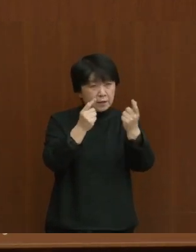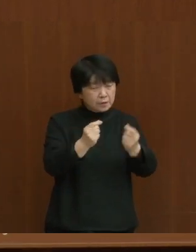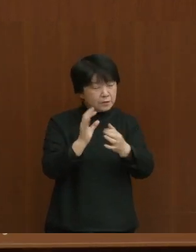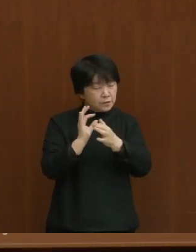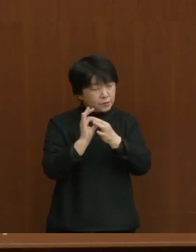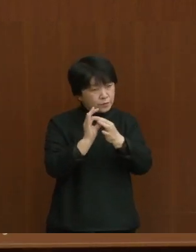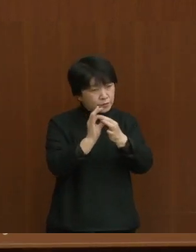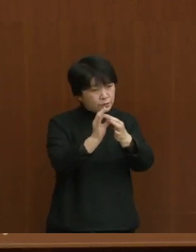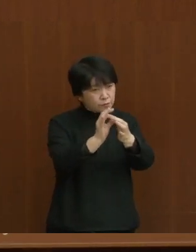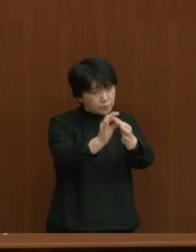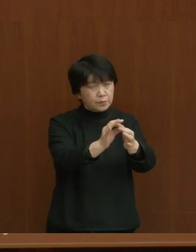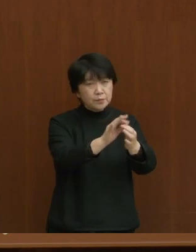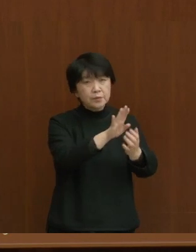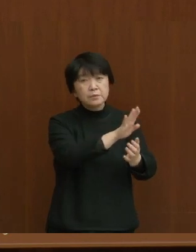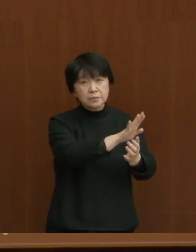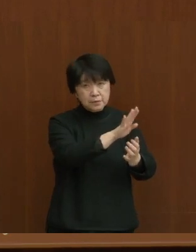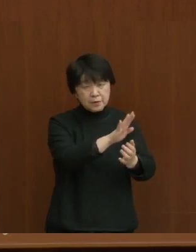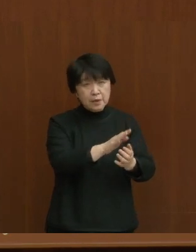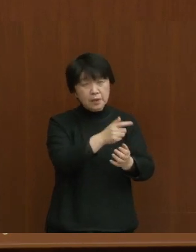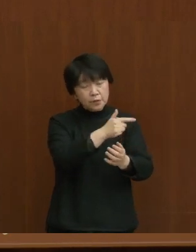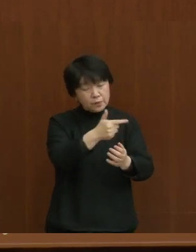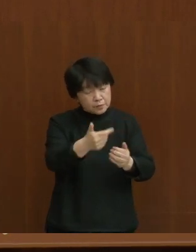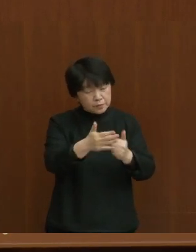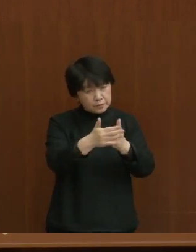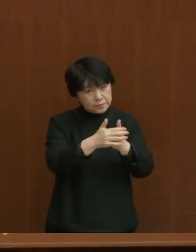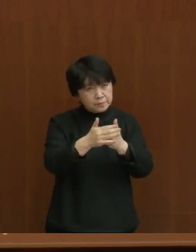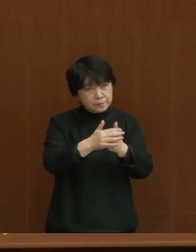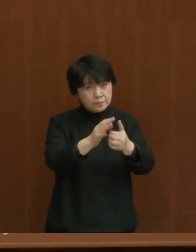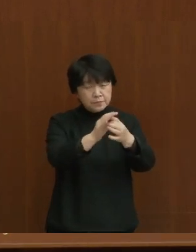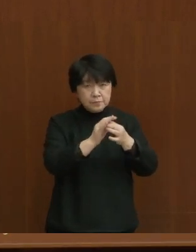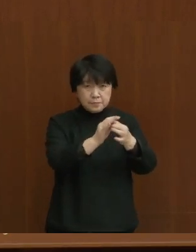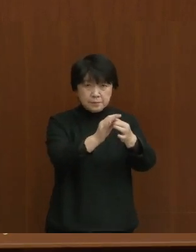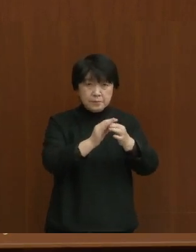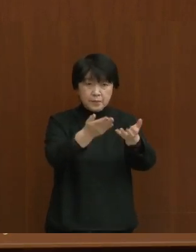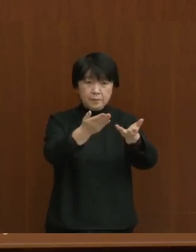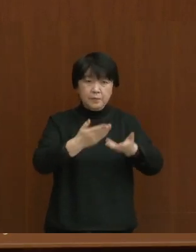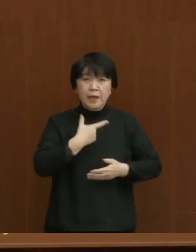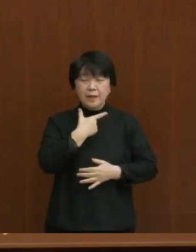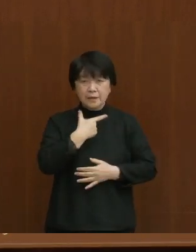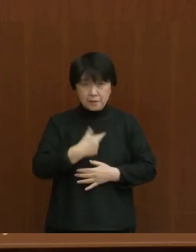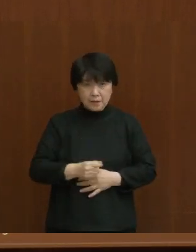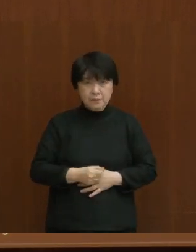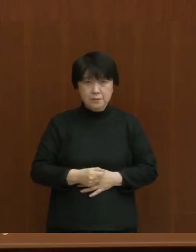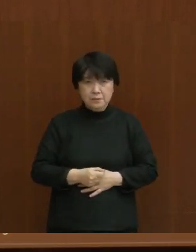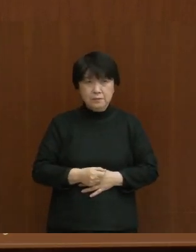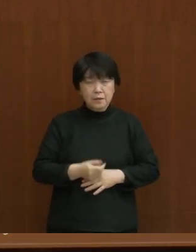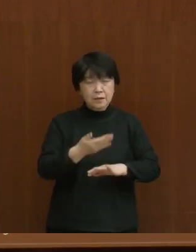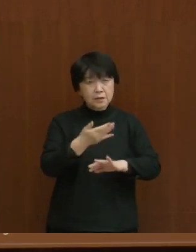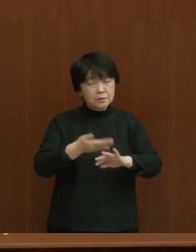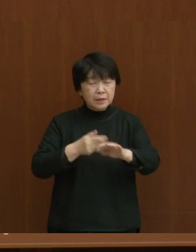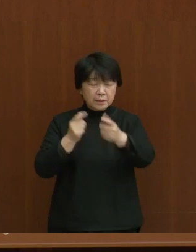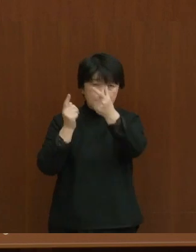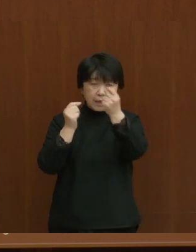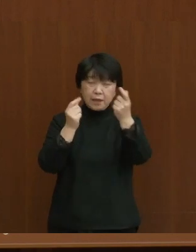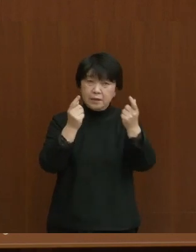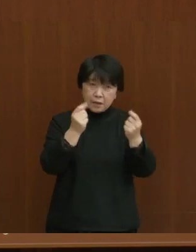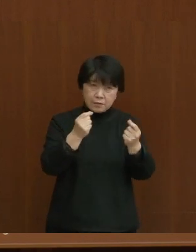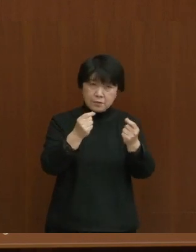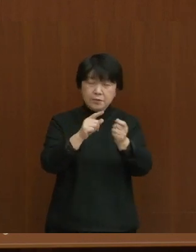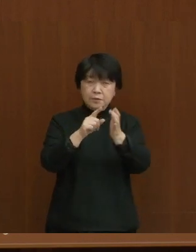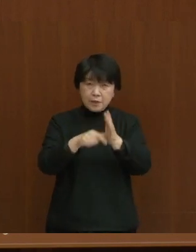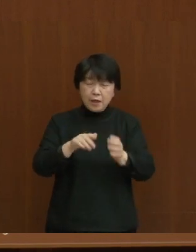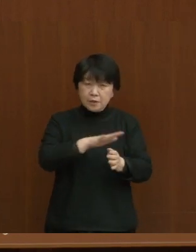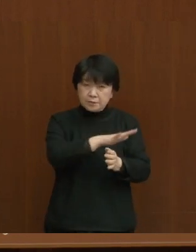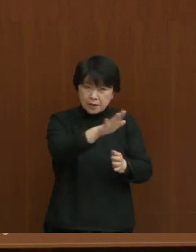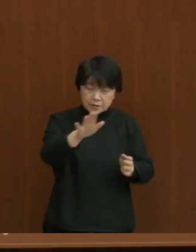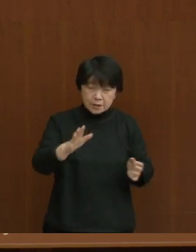け、さまざまな形で関わっていただければ幸いです。島根大学は、皆さんと結ばれ